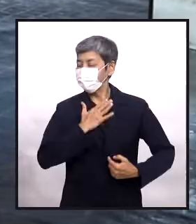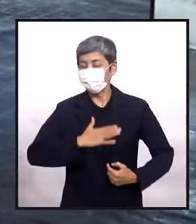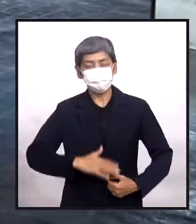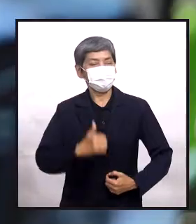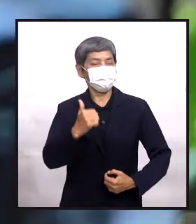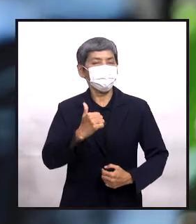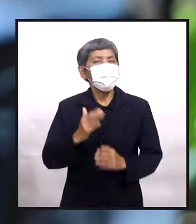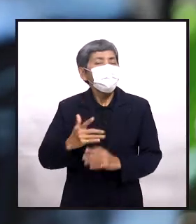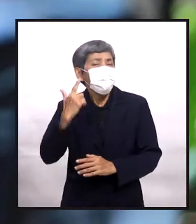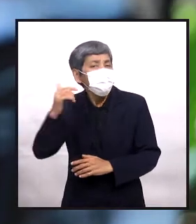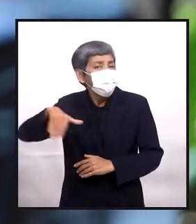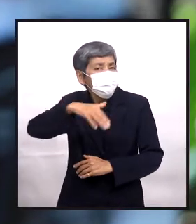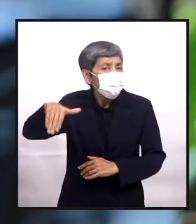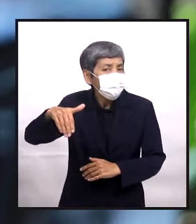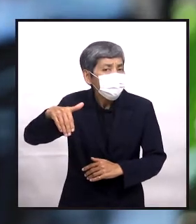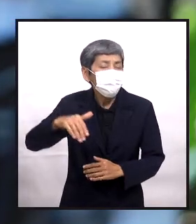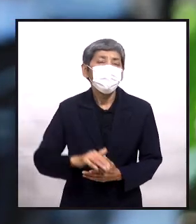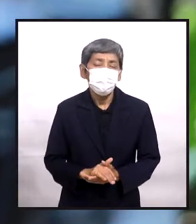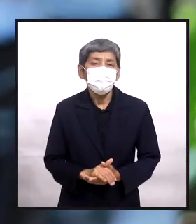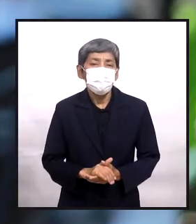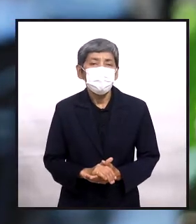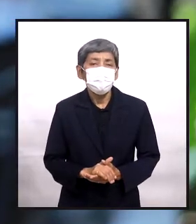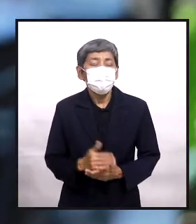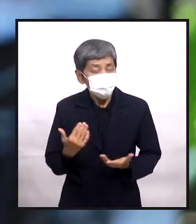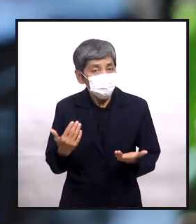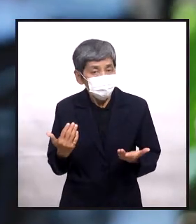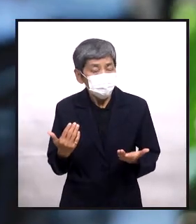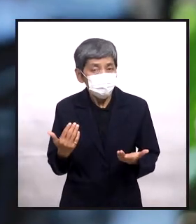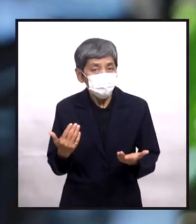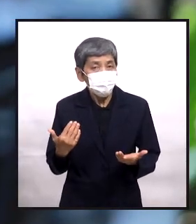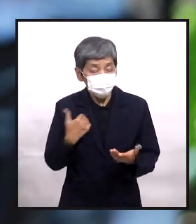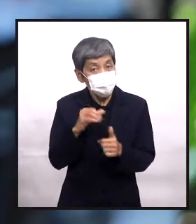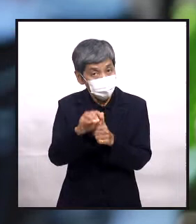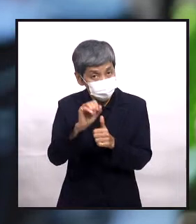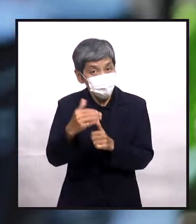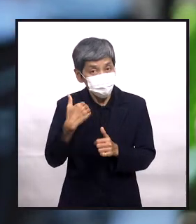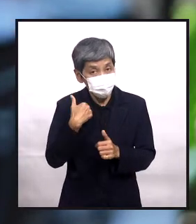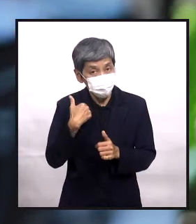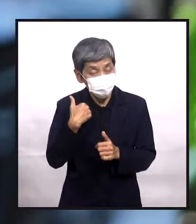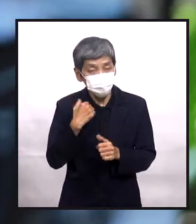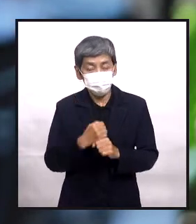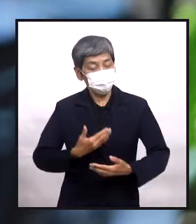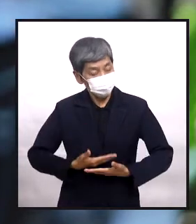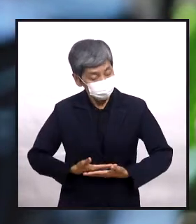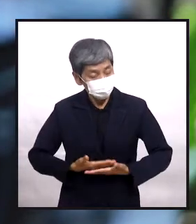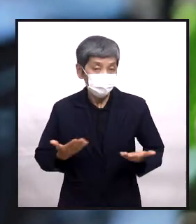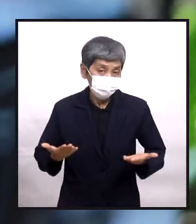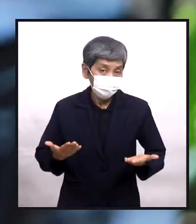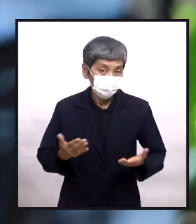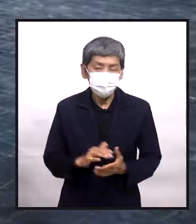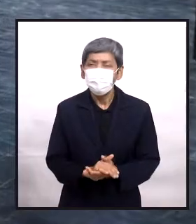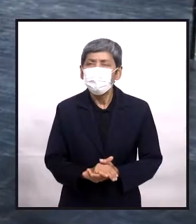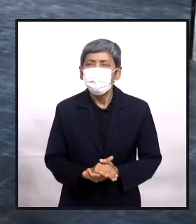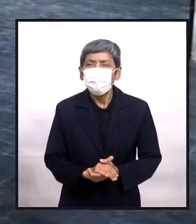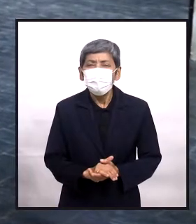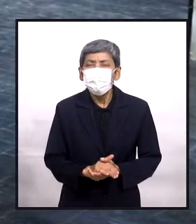ไม่พิการแล้ว แล้วคนปกติทั่วไปล่ะคะมีการแนะนำในเรื่องของการนำธรรมะเข้ามาใช้ในชีวิตยังไงบ้าง